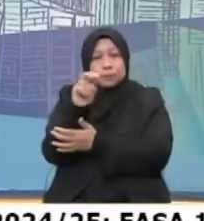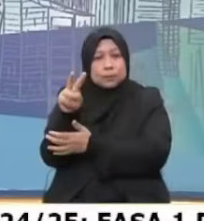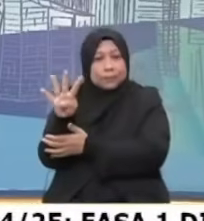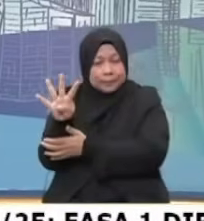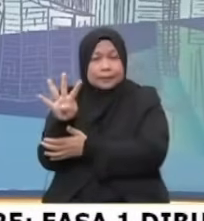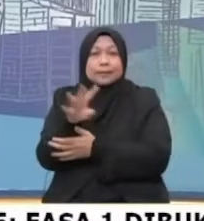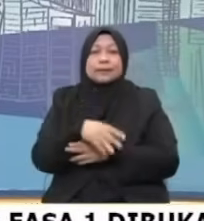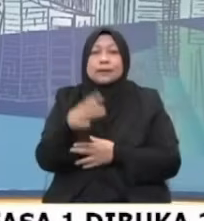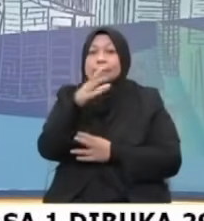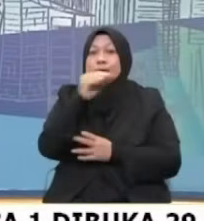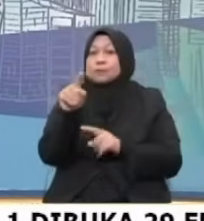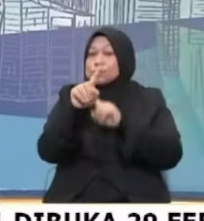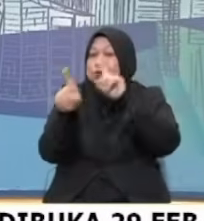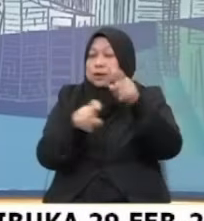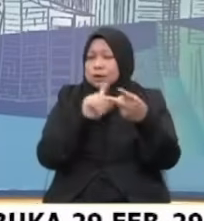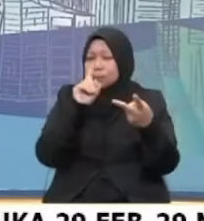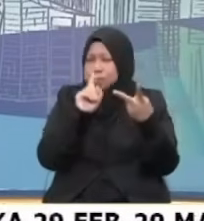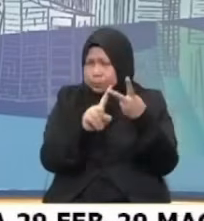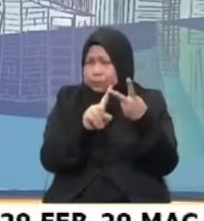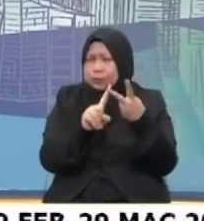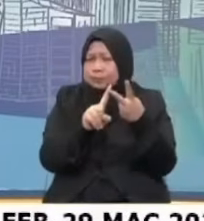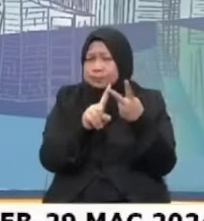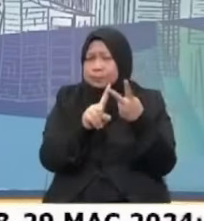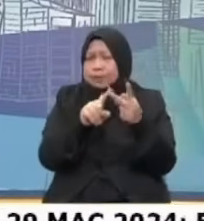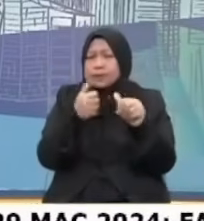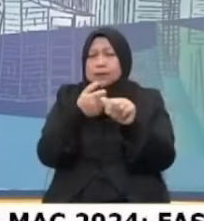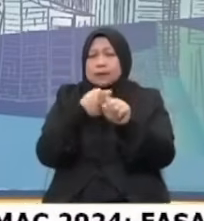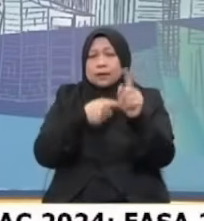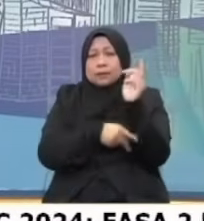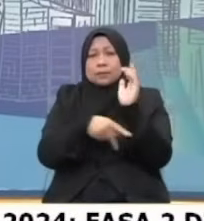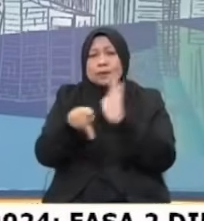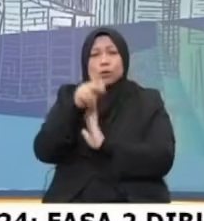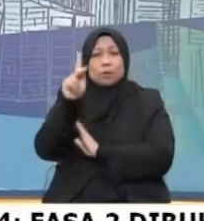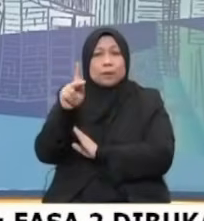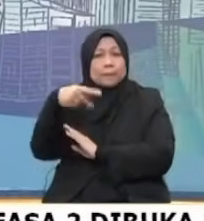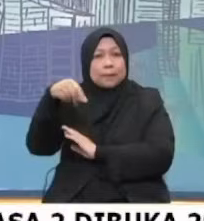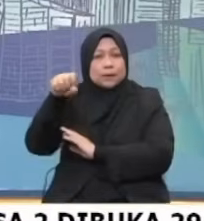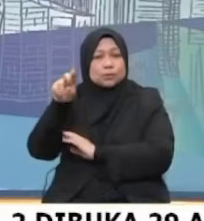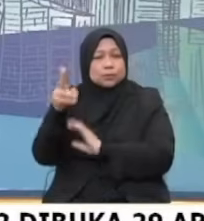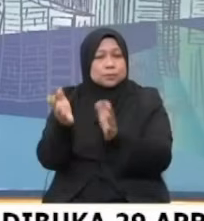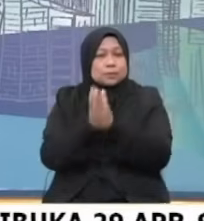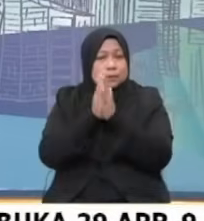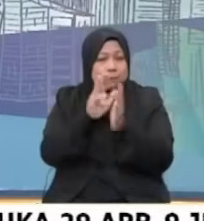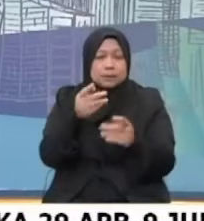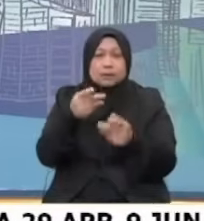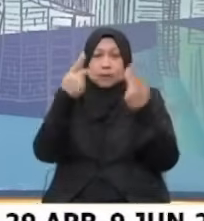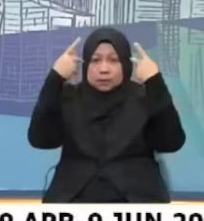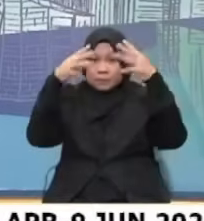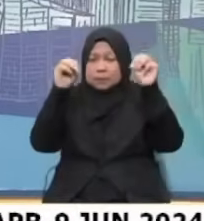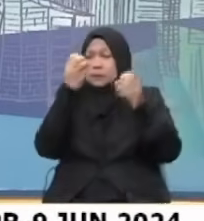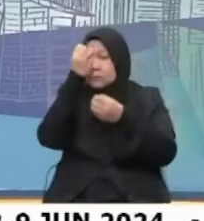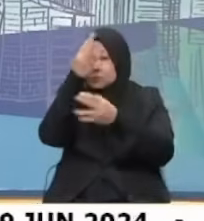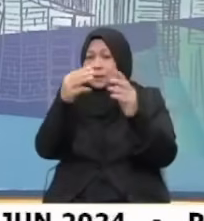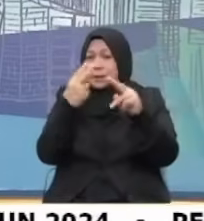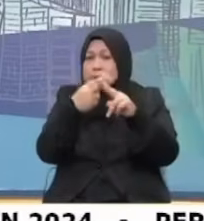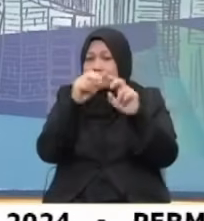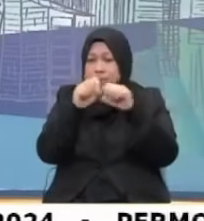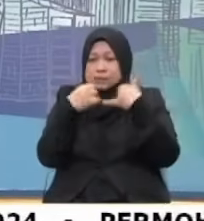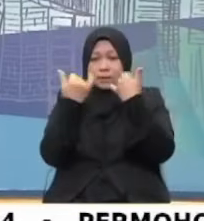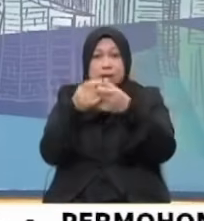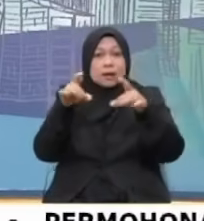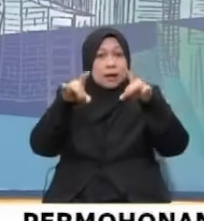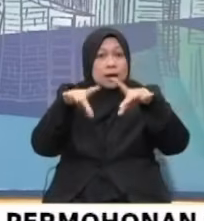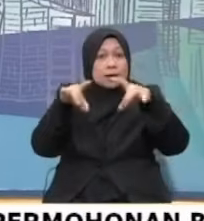2024 dan soalan kedua menyusul iaitu ahli parlimen Kubang Pasu yang meminta Perdana Menteri untuk menyatakan nama Syarikat dari